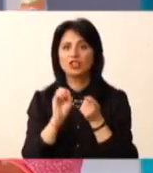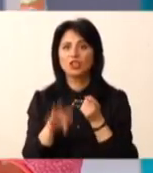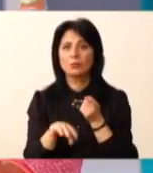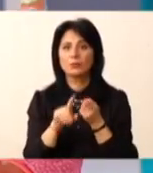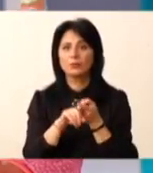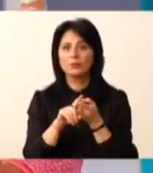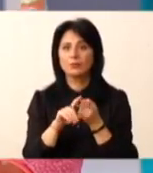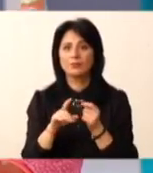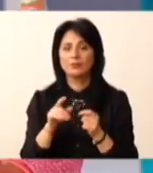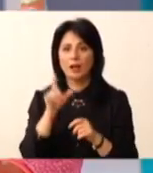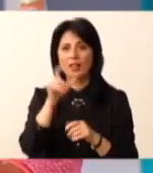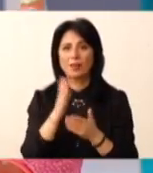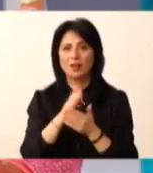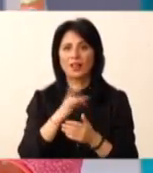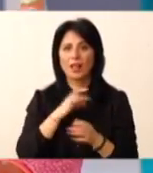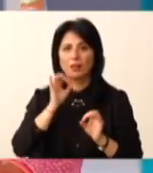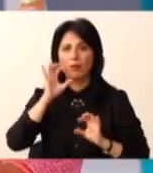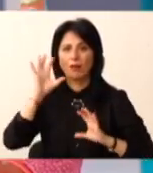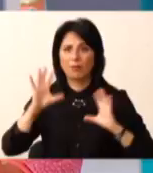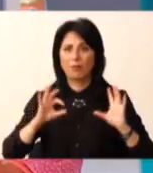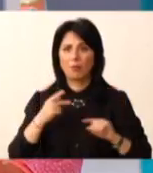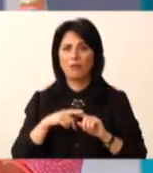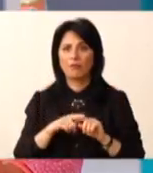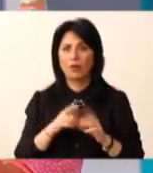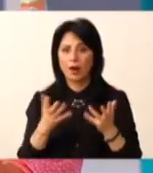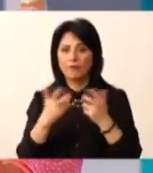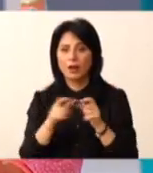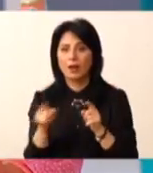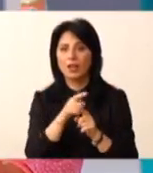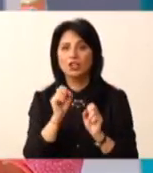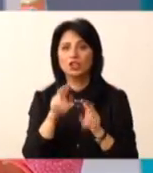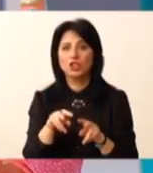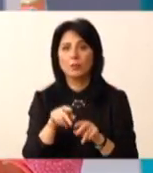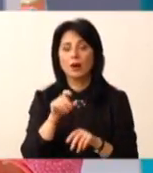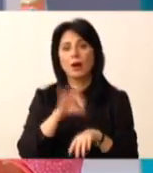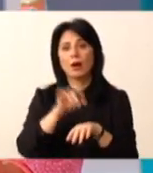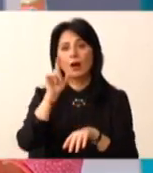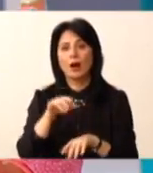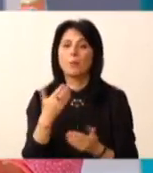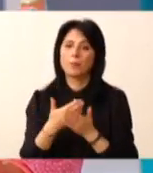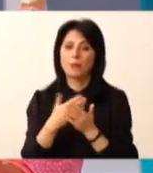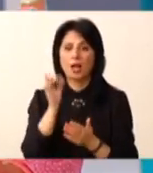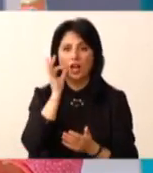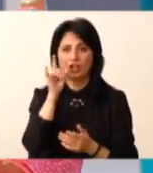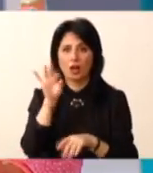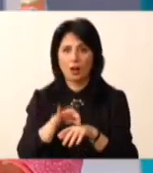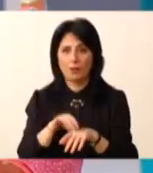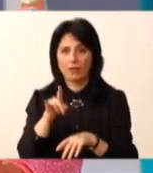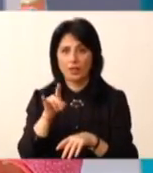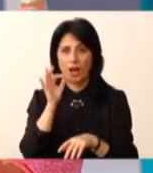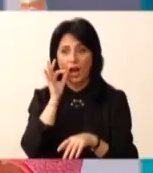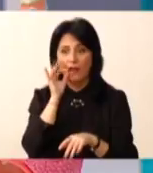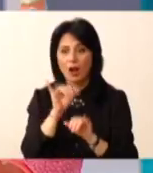აუტოიმუნური პრობლემა და ყველაზე ხშირად აუტოიმუნური თიროიდიტი. და უშოთ პაციენტს აქვს შაქრიანი დიაბეტი. შაქრიანი